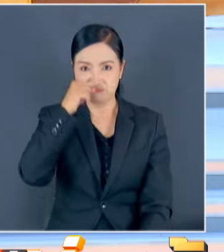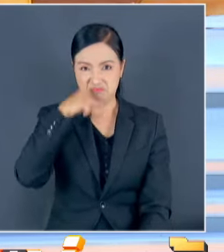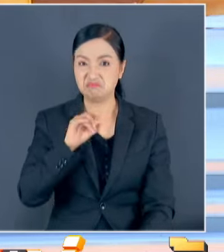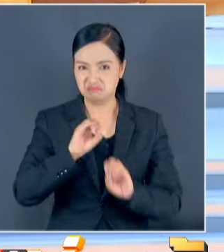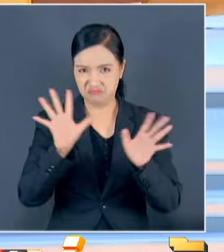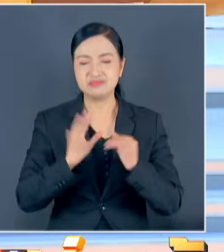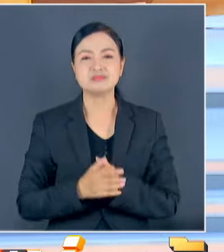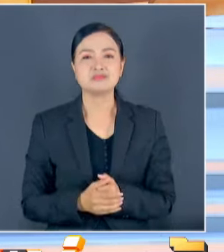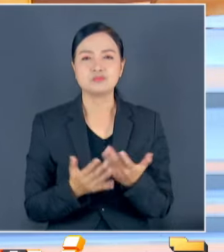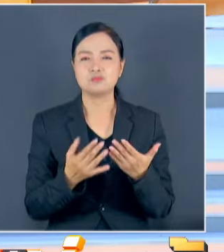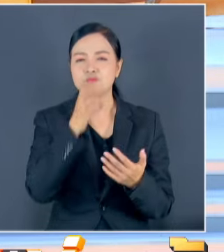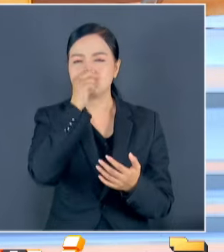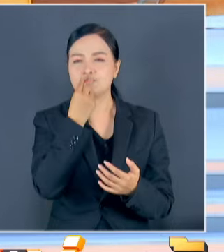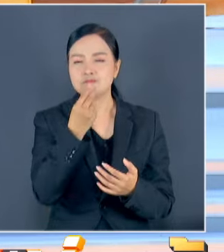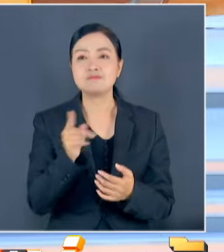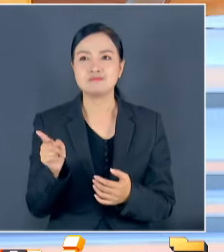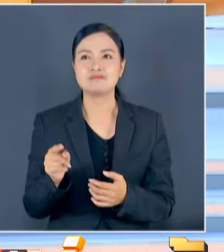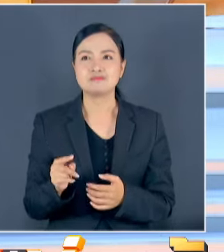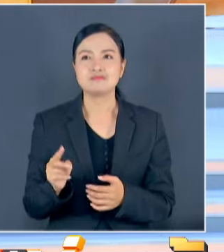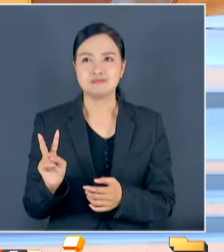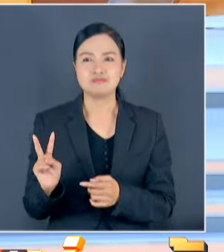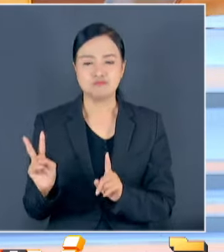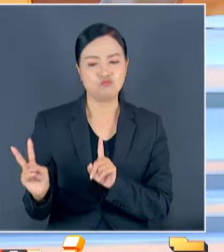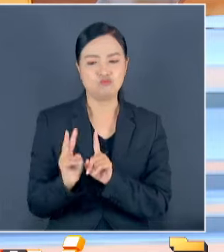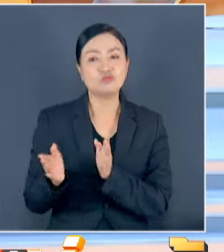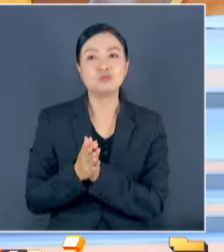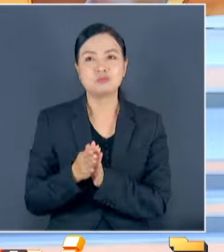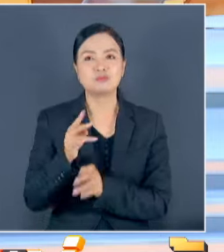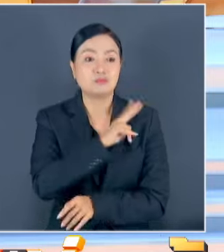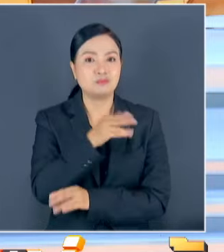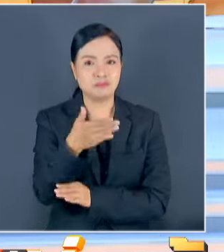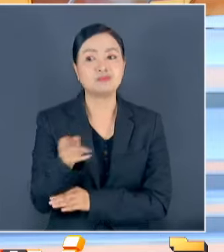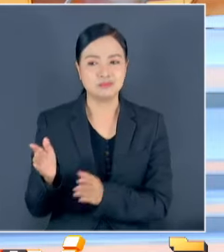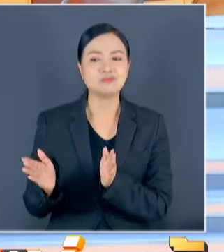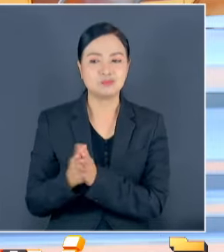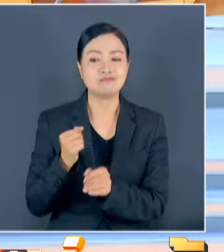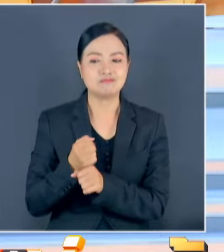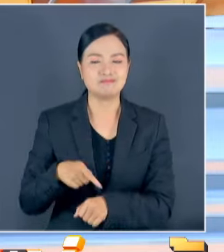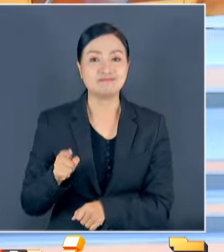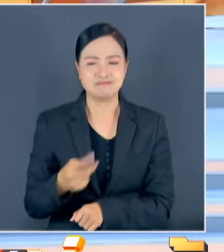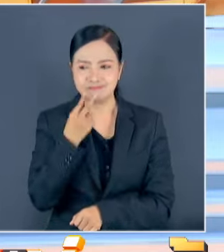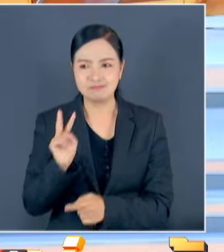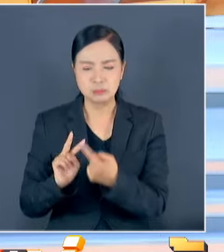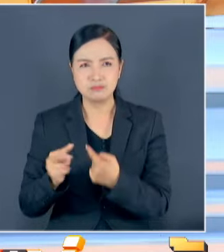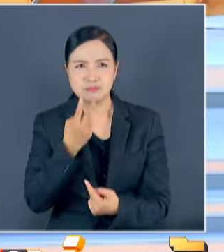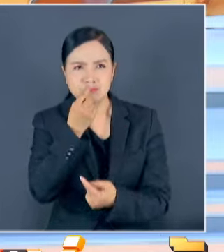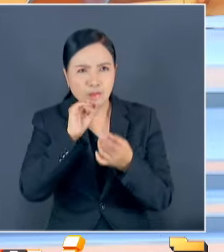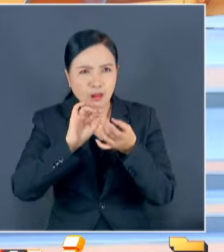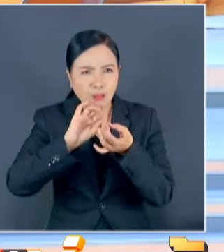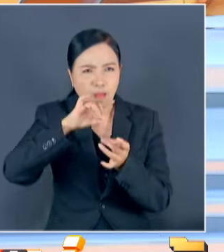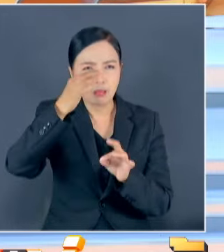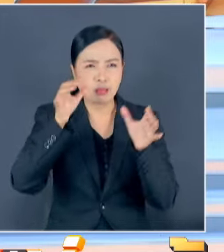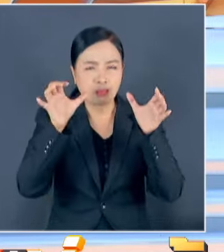ากเอาละฮะเดี๋ยวลองดูแล้วกันผมว่าน่าจะไปทำงานร่วมกับหมอปลานะฮะลองดูฮะระหว่างหมอปลากับคุณอี้ฟ้อยจินใครจะเจอวิญญาณถ้าเกิด